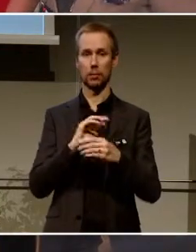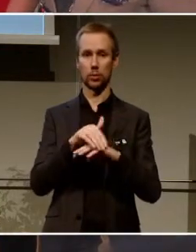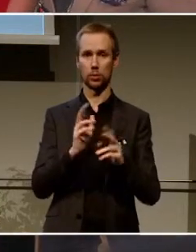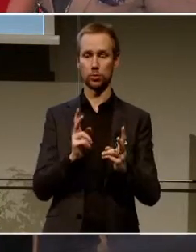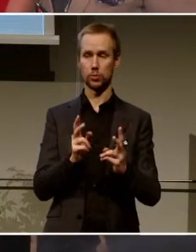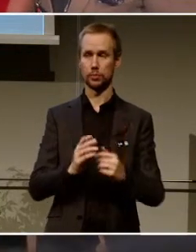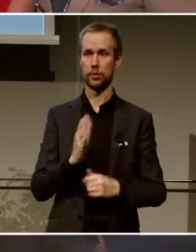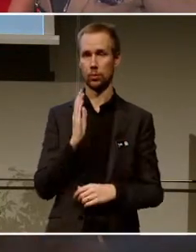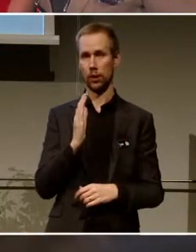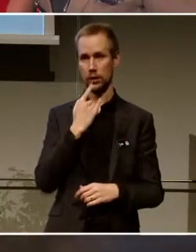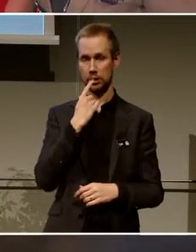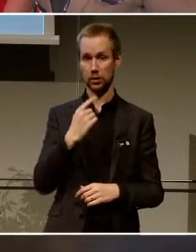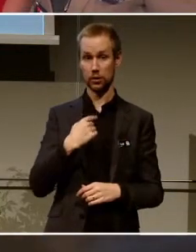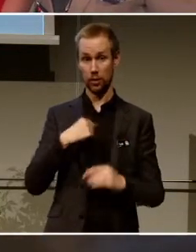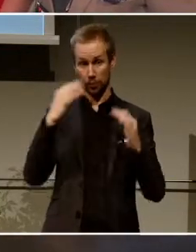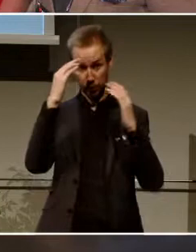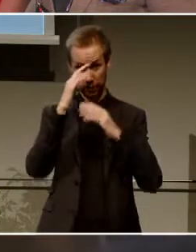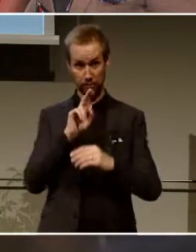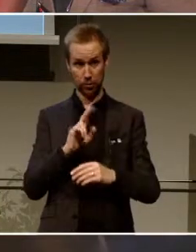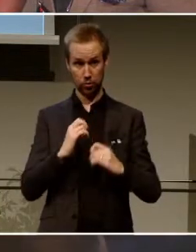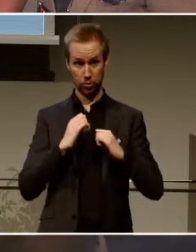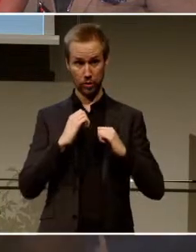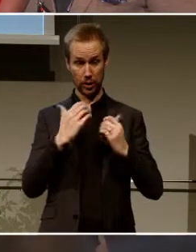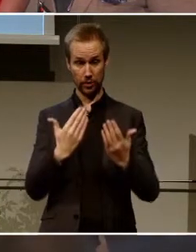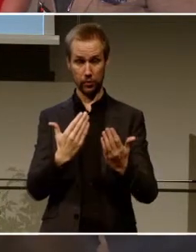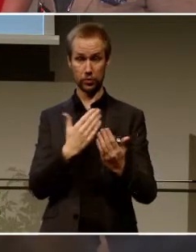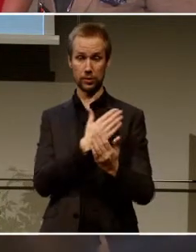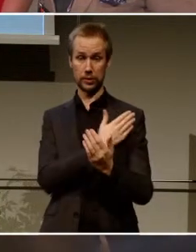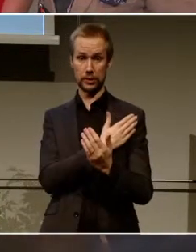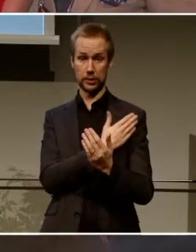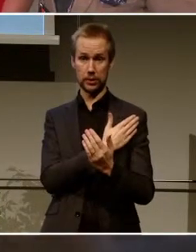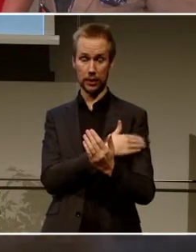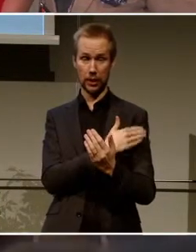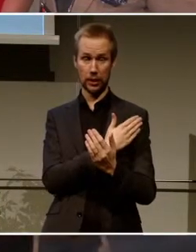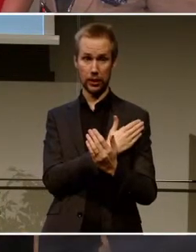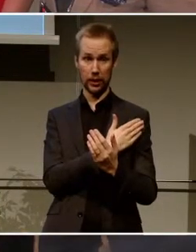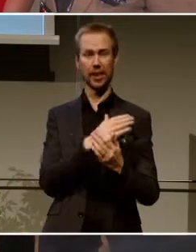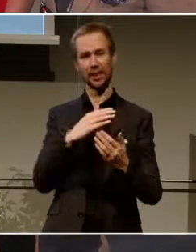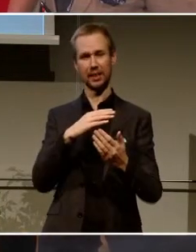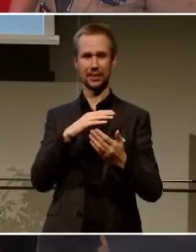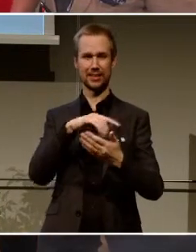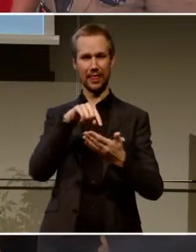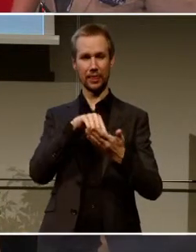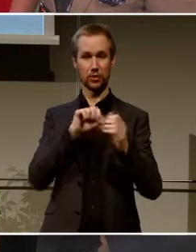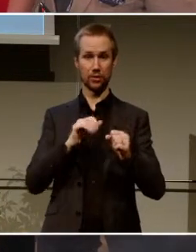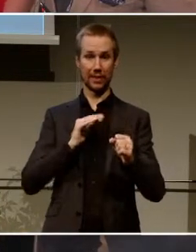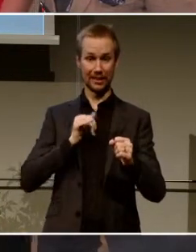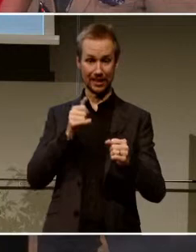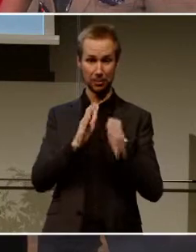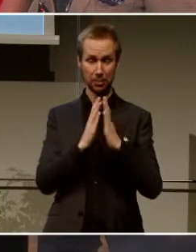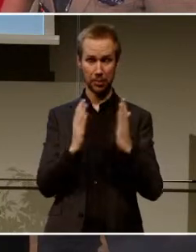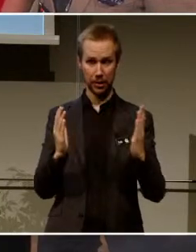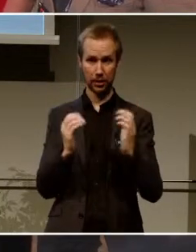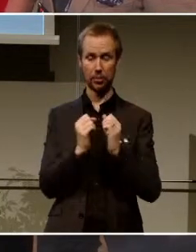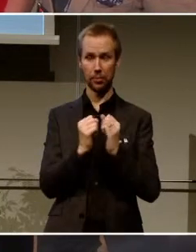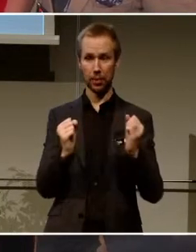funderar på om det är så självklart att de här tjänsterna hör hemma, eller de här centren hör hemma på biblioteken. Men sen så fick vi ju se